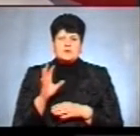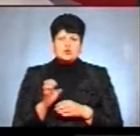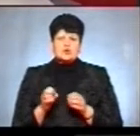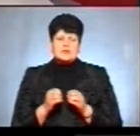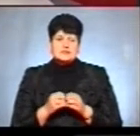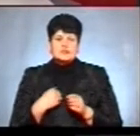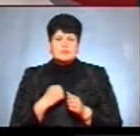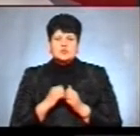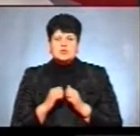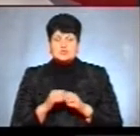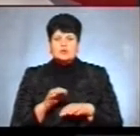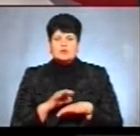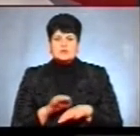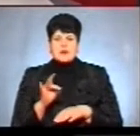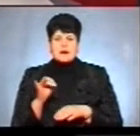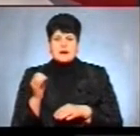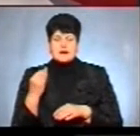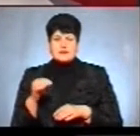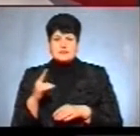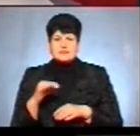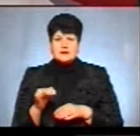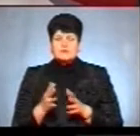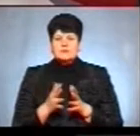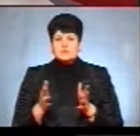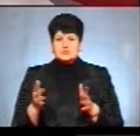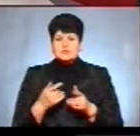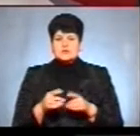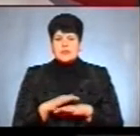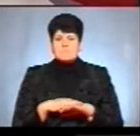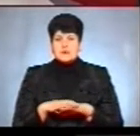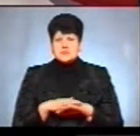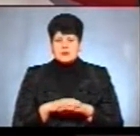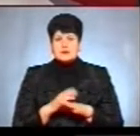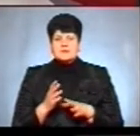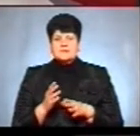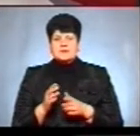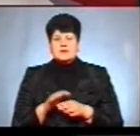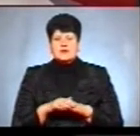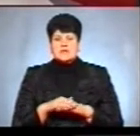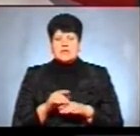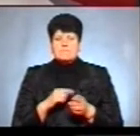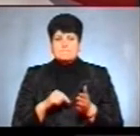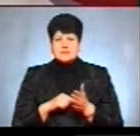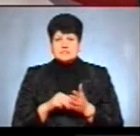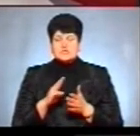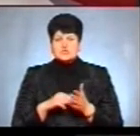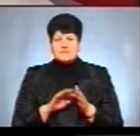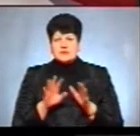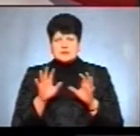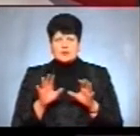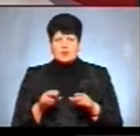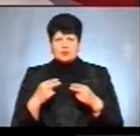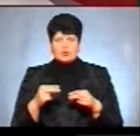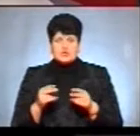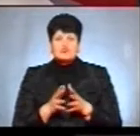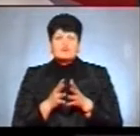досить часто проводяться рейди, і в основному на базарах, на ринках міста, і штраф за незаконну продажу значно